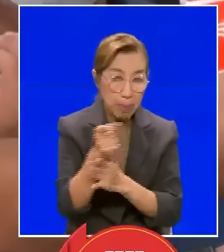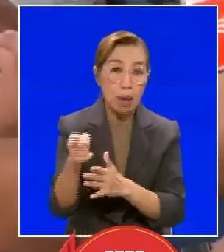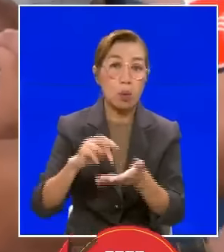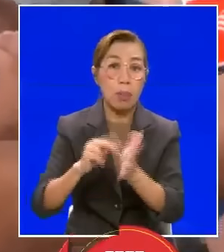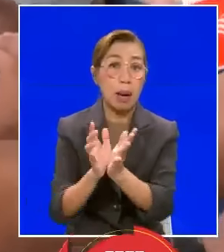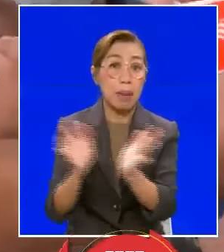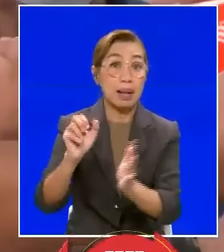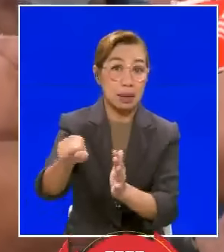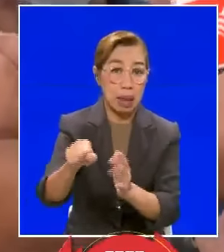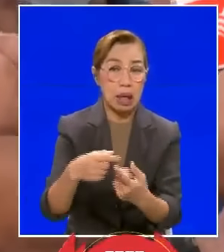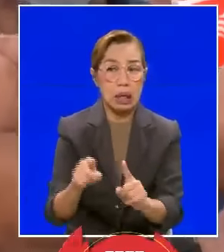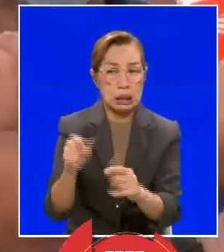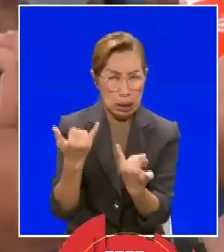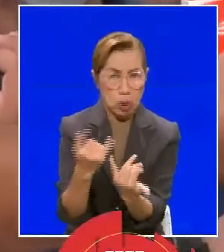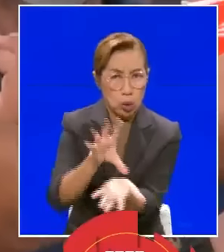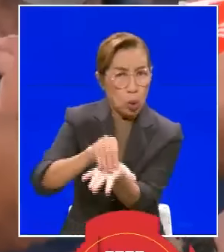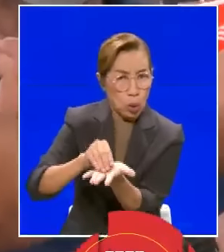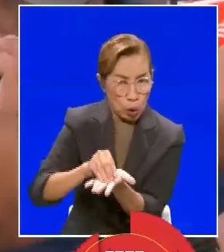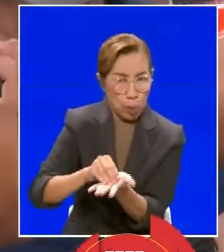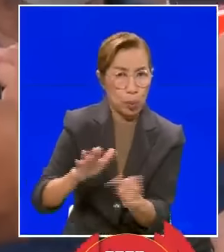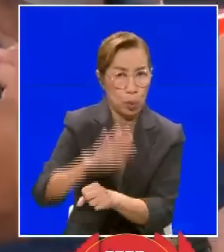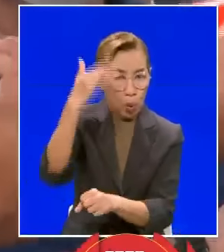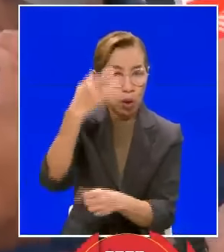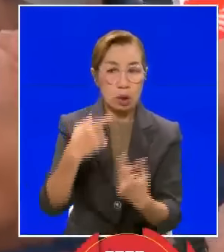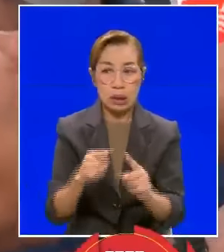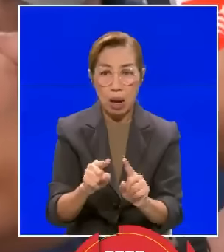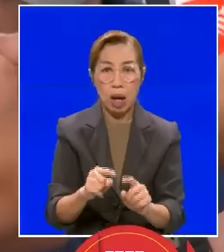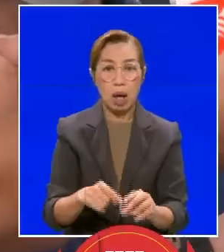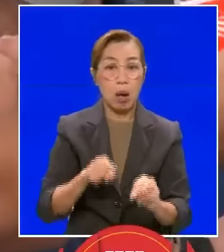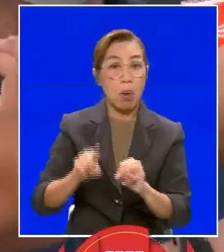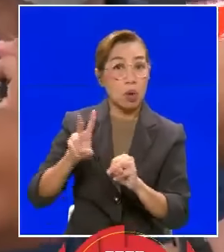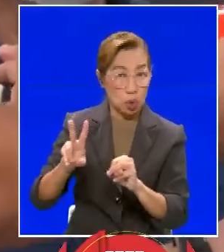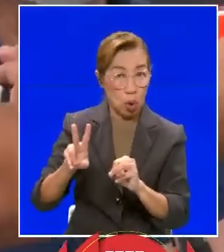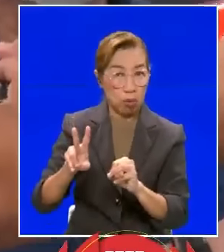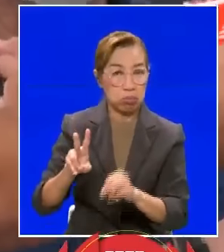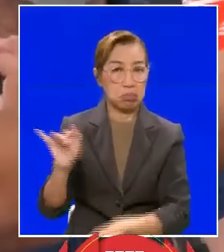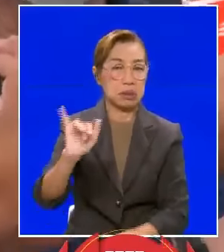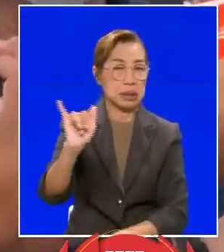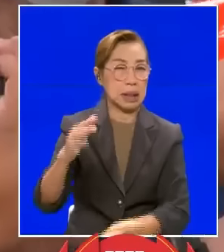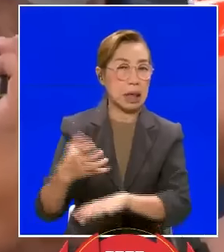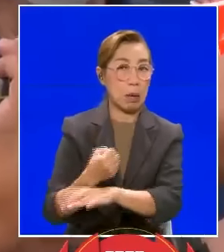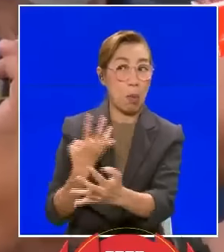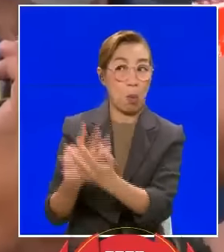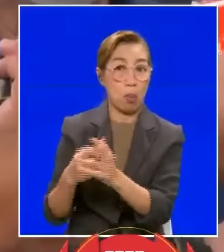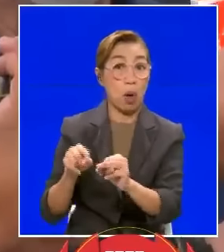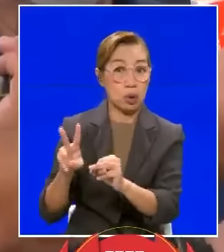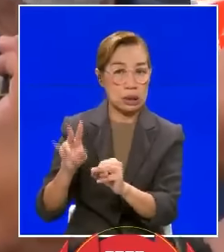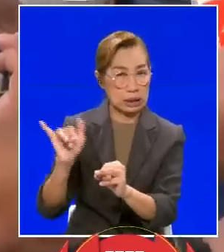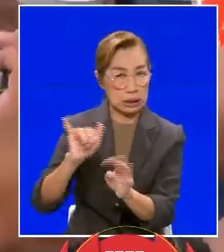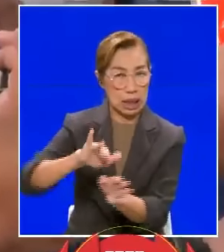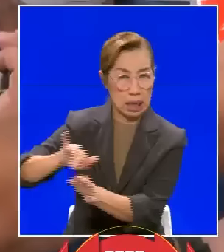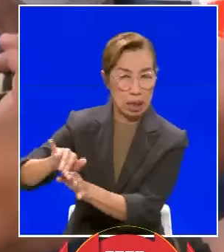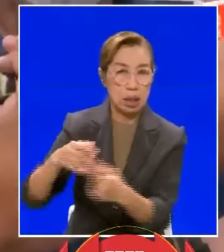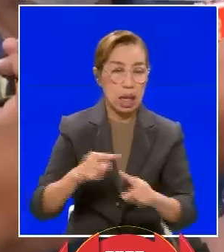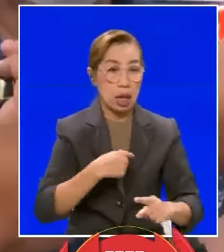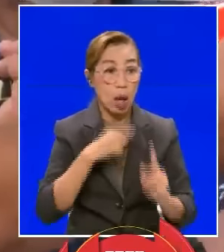ไปทั้งหมดส่วนรายละเอียดเรื่อง112ยังไม่ได้คุยยืนยันว่าถ้าคุยมันจะไม่จบผมก็เลยบ